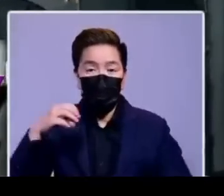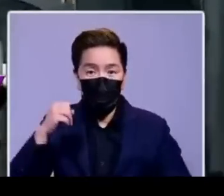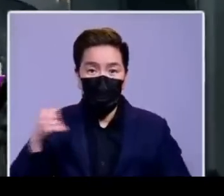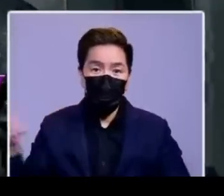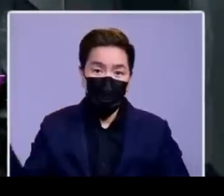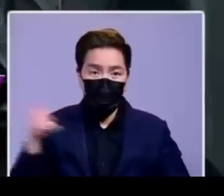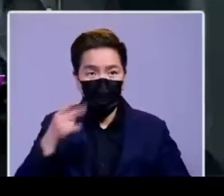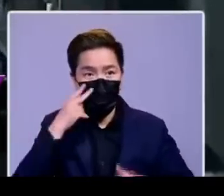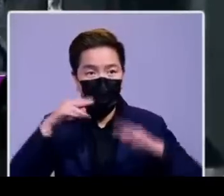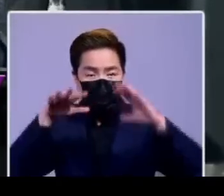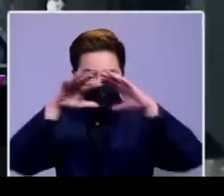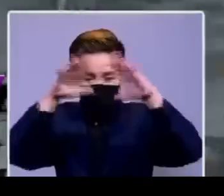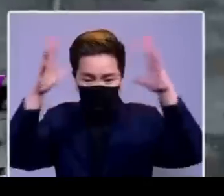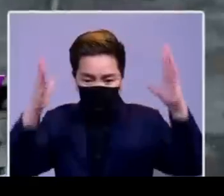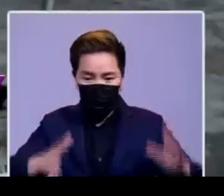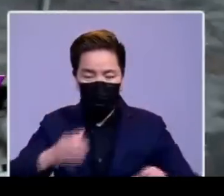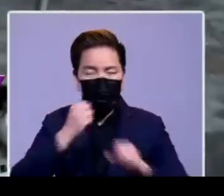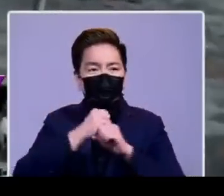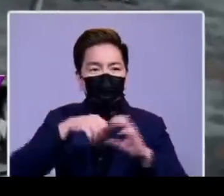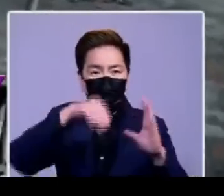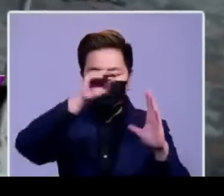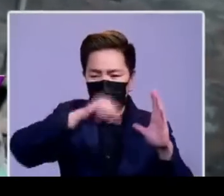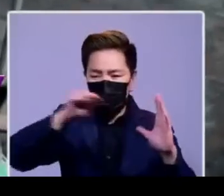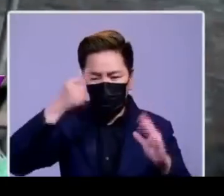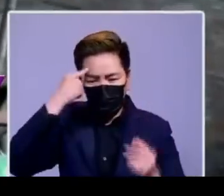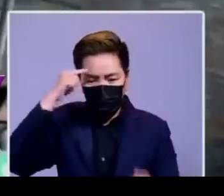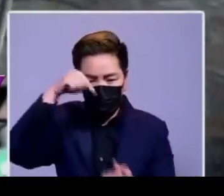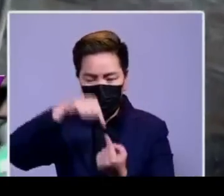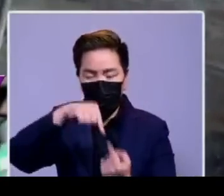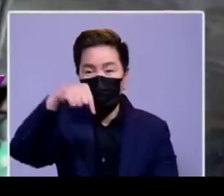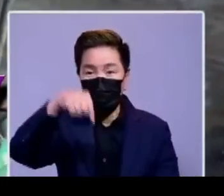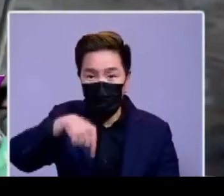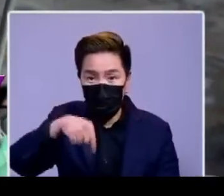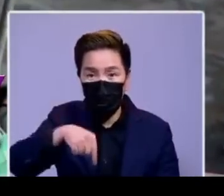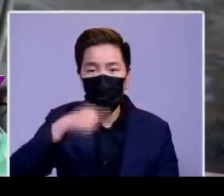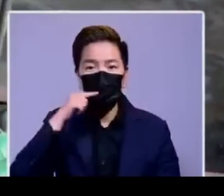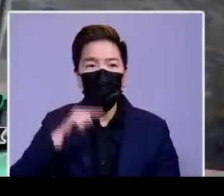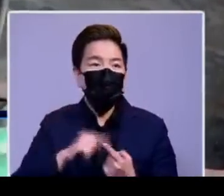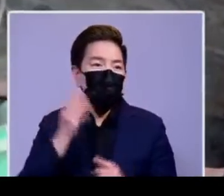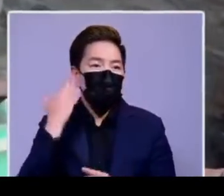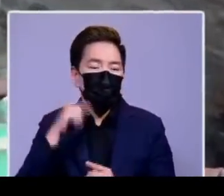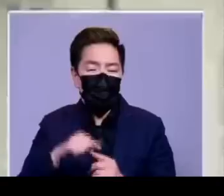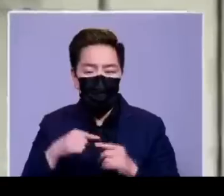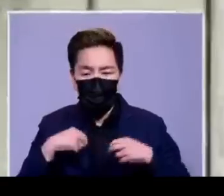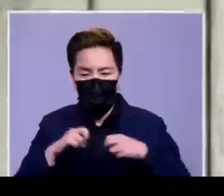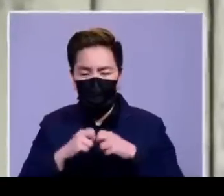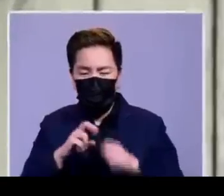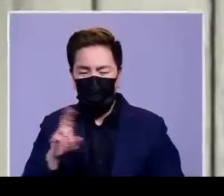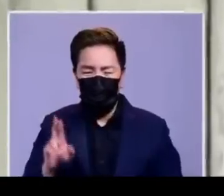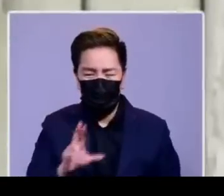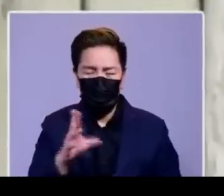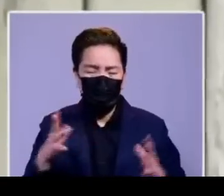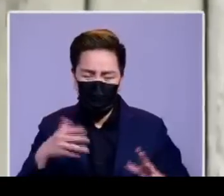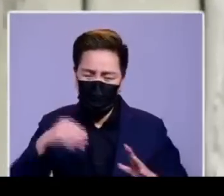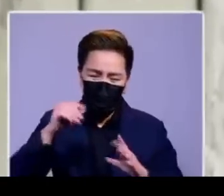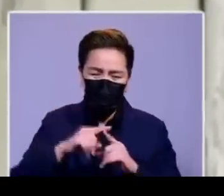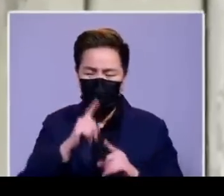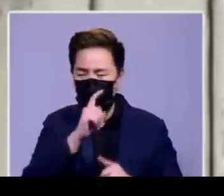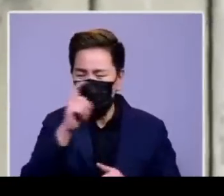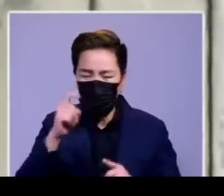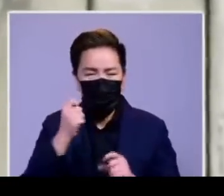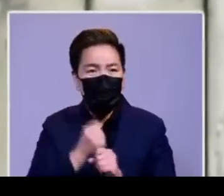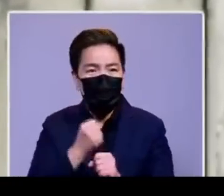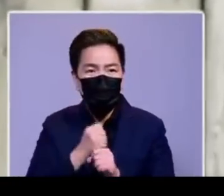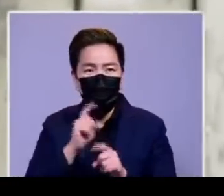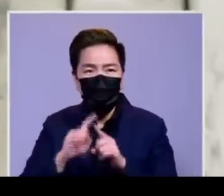มาตรวจสอบตู้คอนโทรลเตาหลอมหน่อยเนื่องจากจุดนี้ฮะในช่วงที่ผ่านมามันมีการใช้งานอย่างหนักมันก็เลยเกิดความเสียหายจ